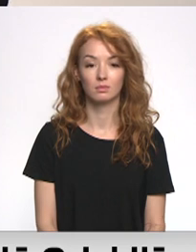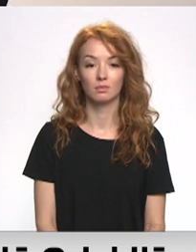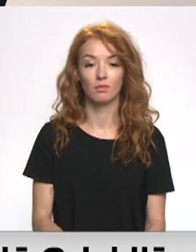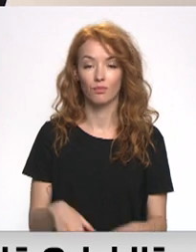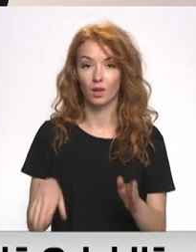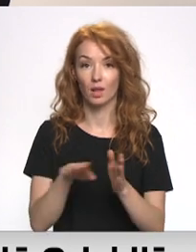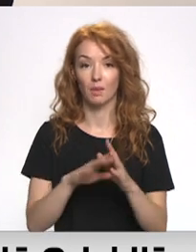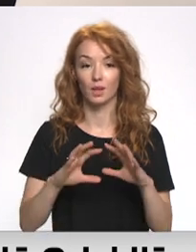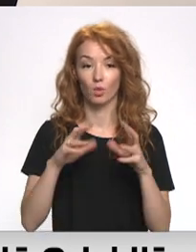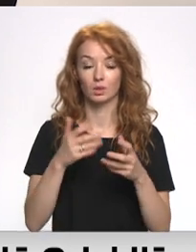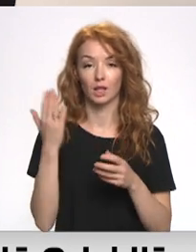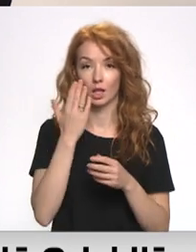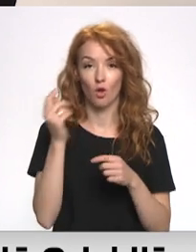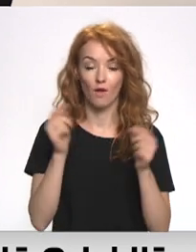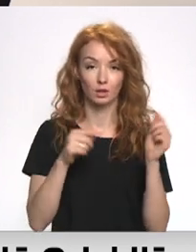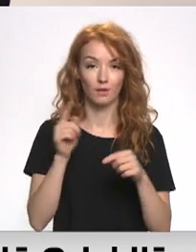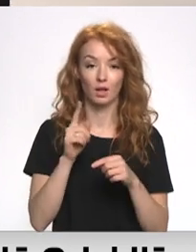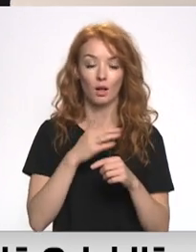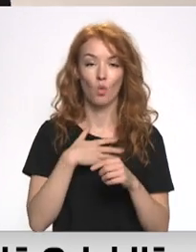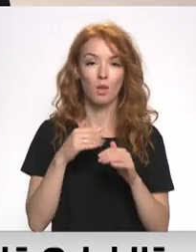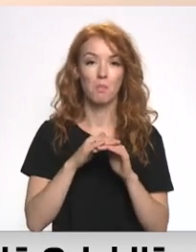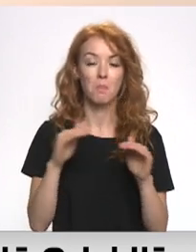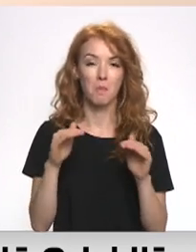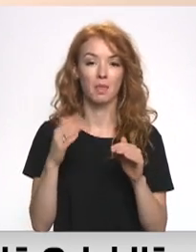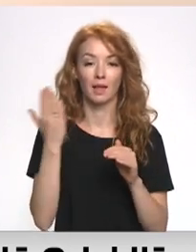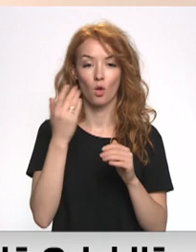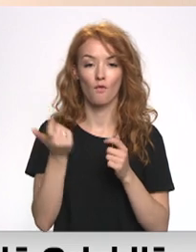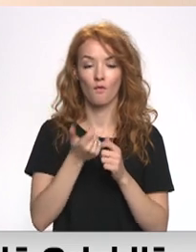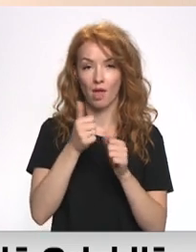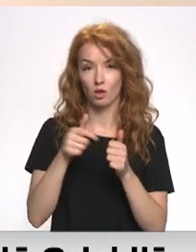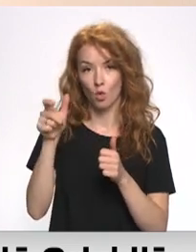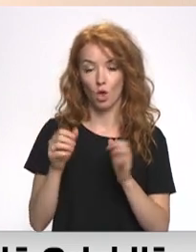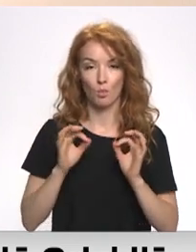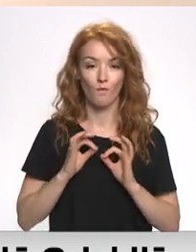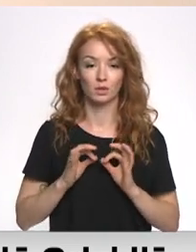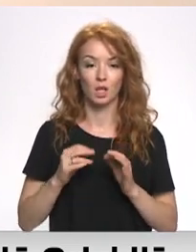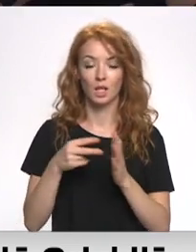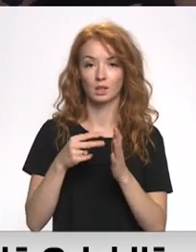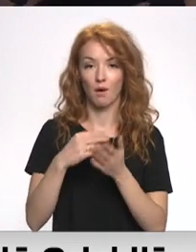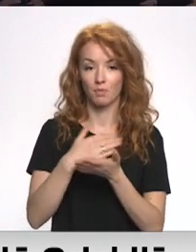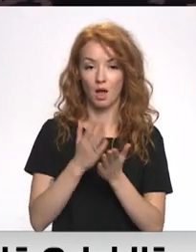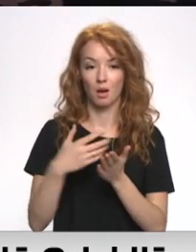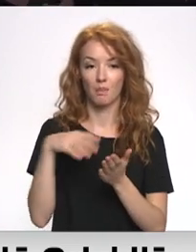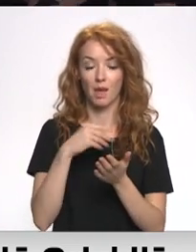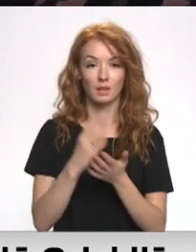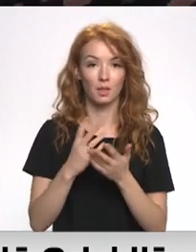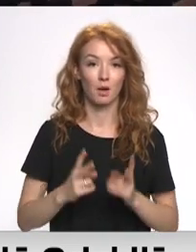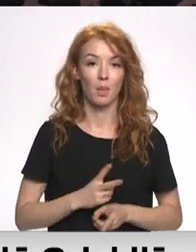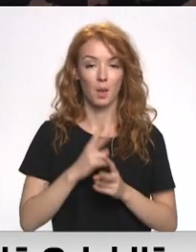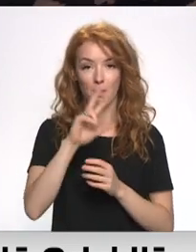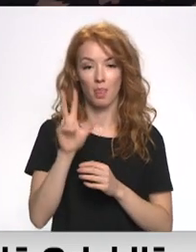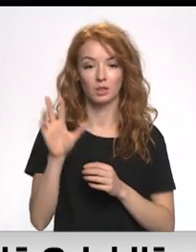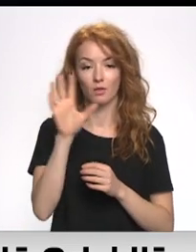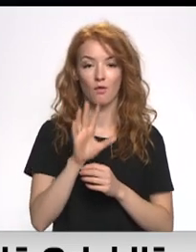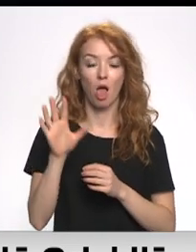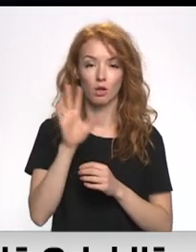Dalība starptautiskos kinofestivālos ir fundamentāla kino veidotāju un citu nozares profesionāļu darba sastāvdaļa. Mēs esam gandarīti, ka Baltijas valstu